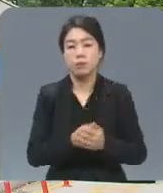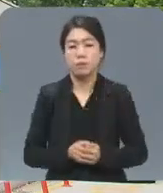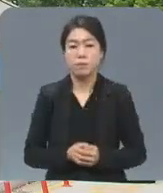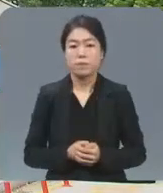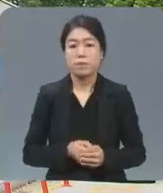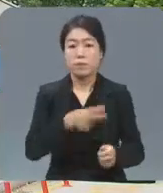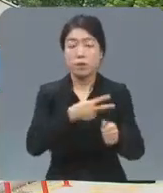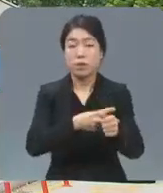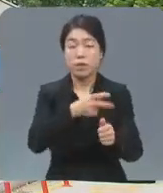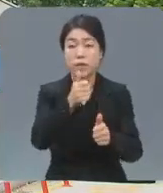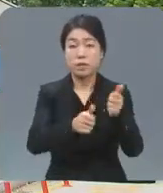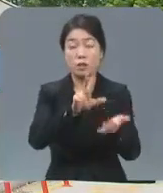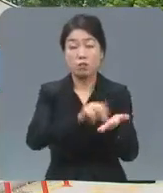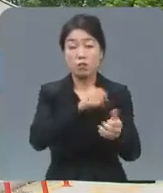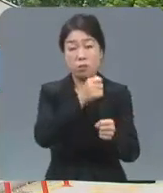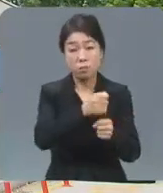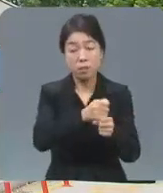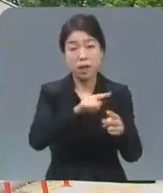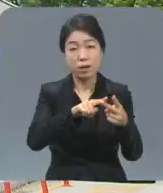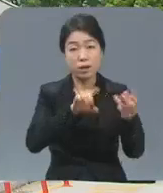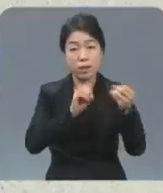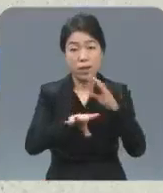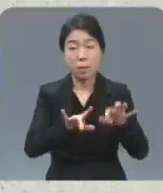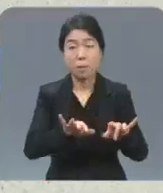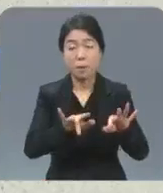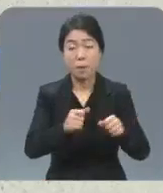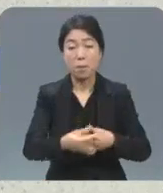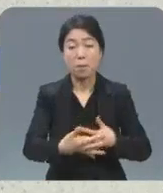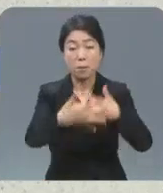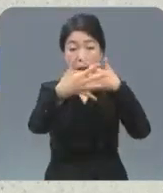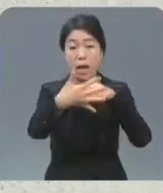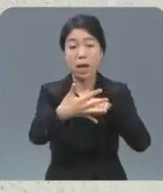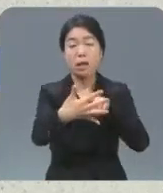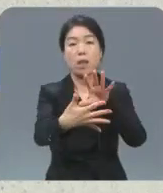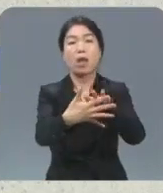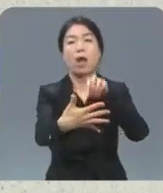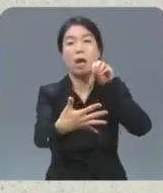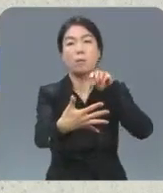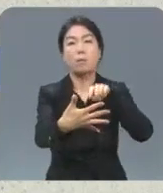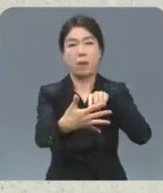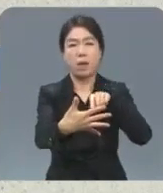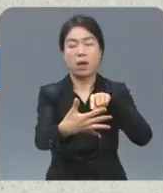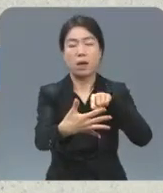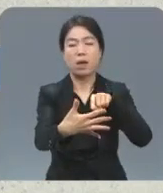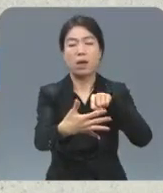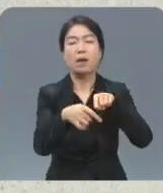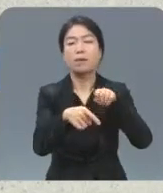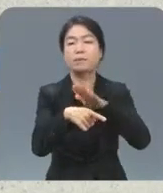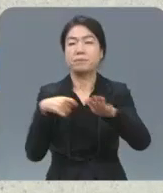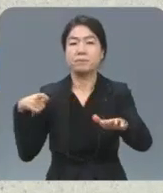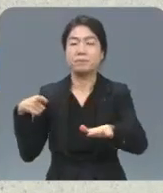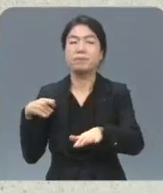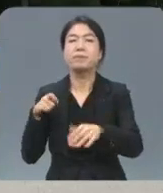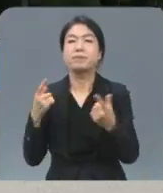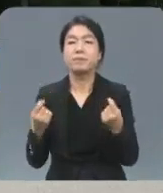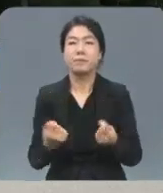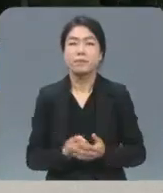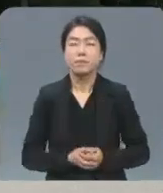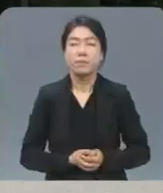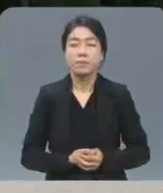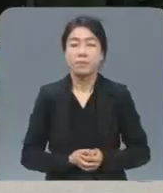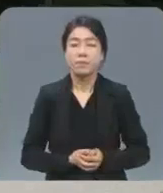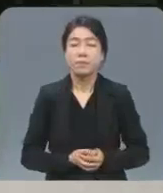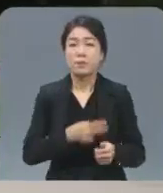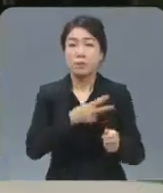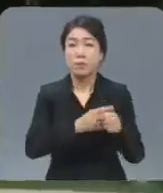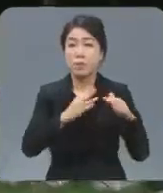시험 문제 출제하거나 답안 작성하거나 하면 모니터를 띄울 거 아닙니까? 네. 이제 다 그런 게 캡처가 되는 겁니다.